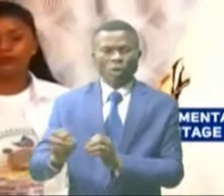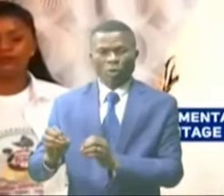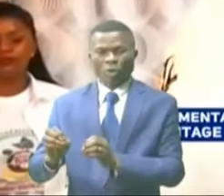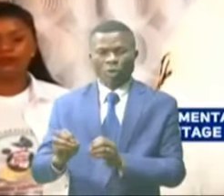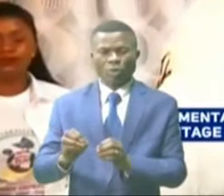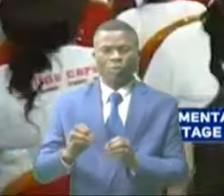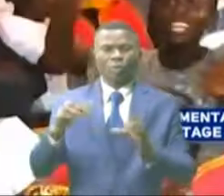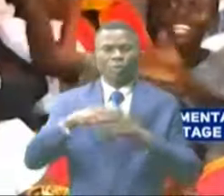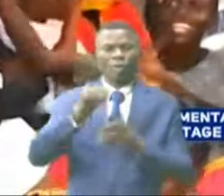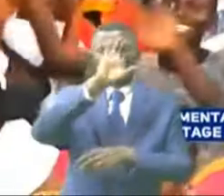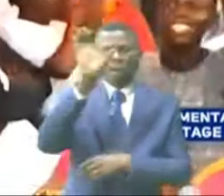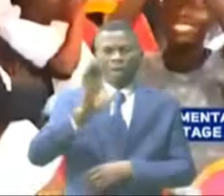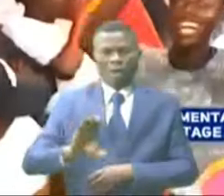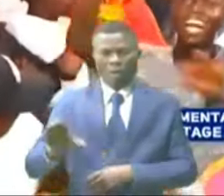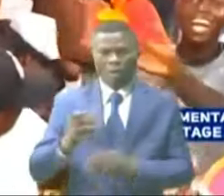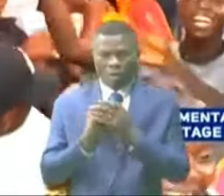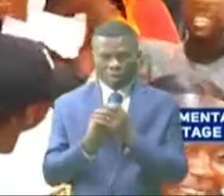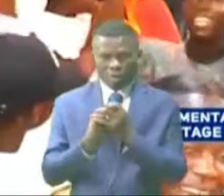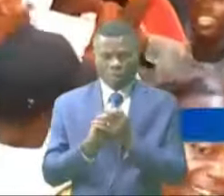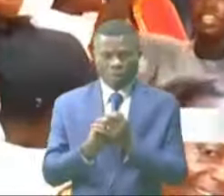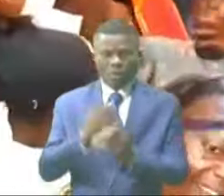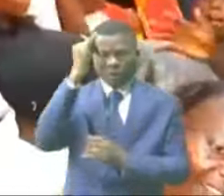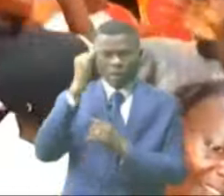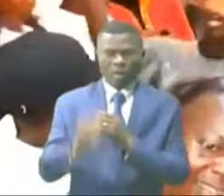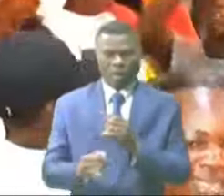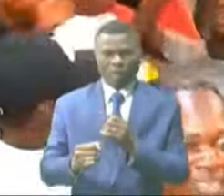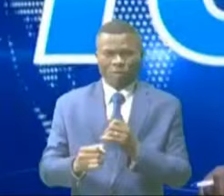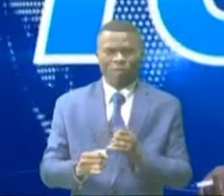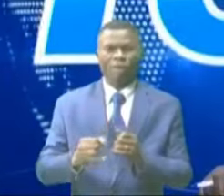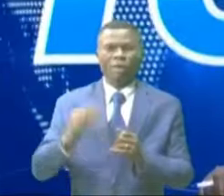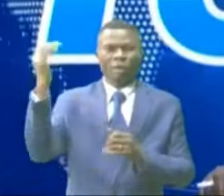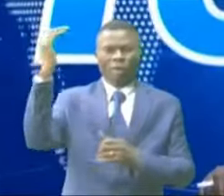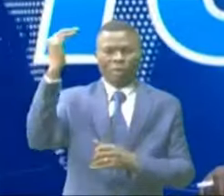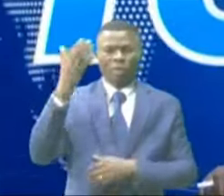dans toutes les communes d'ici la fin de cette semaine.